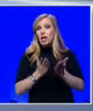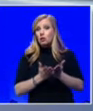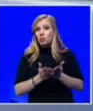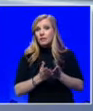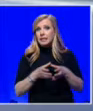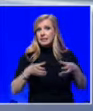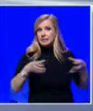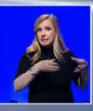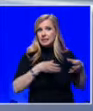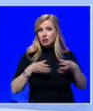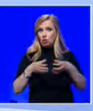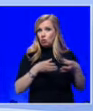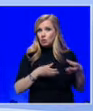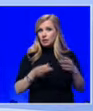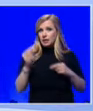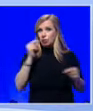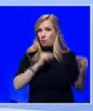секционните избирателни комисии.